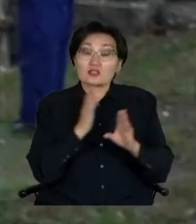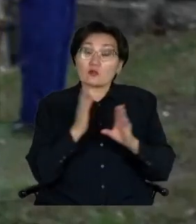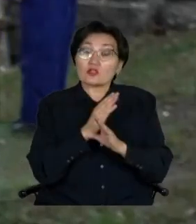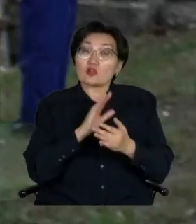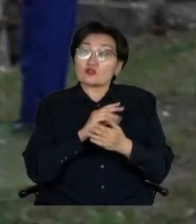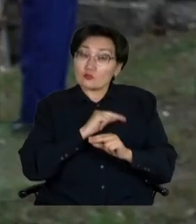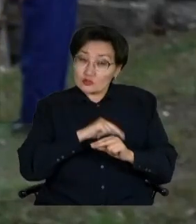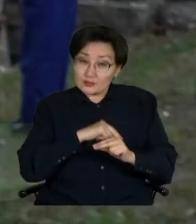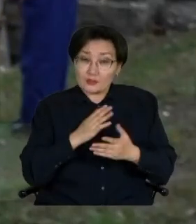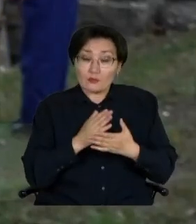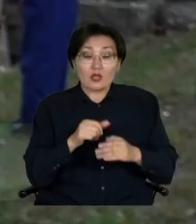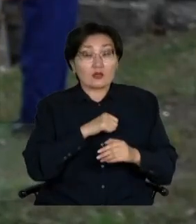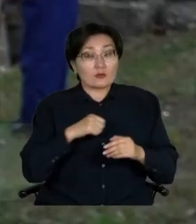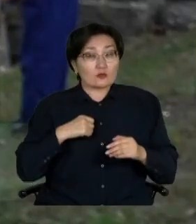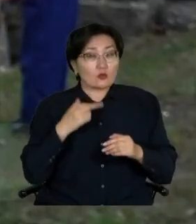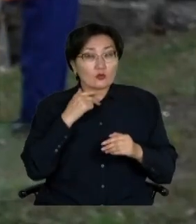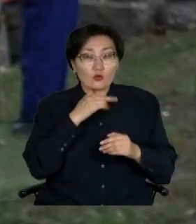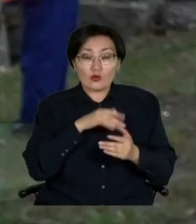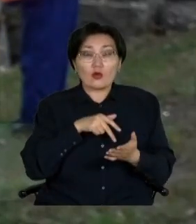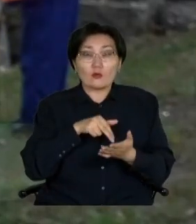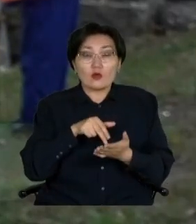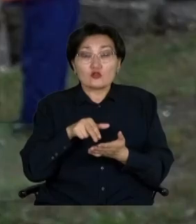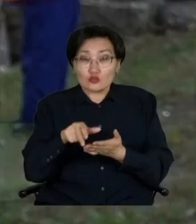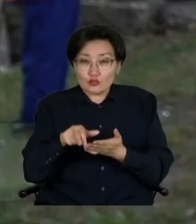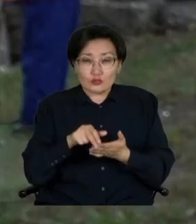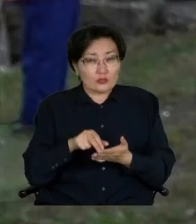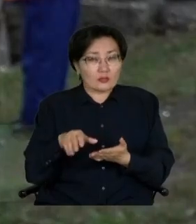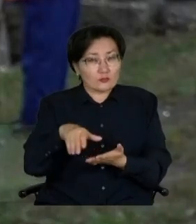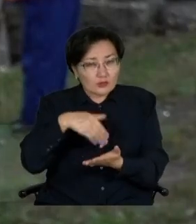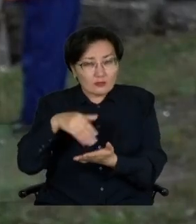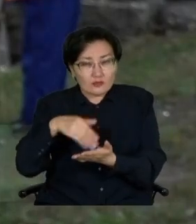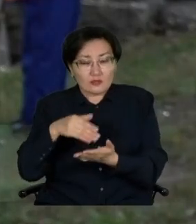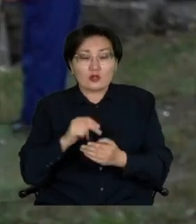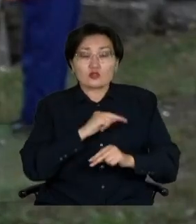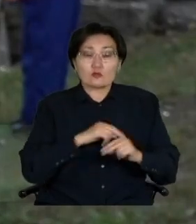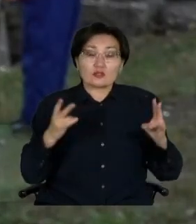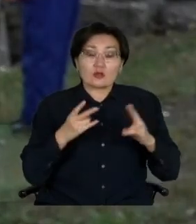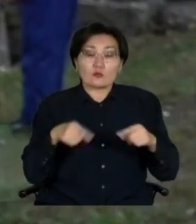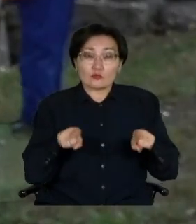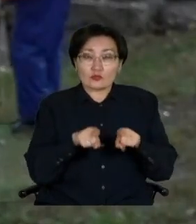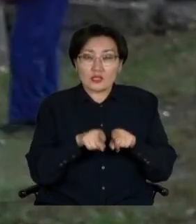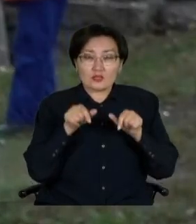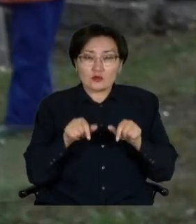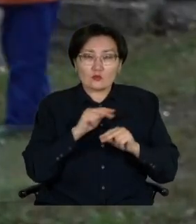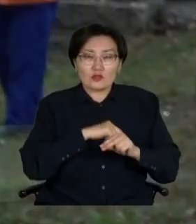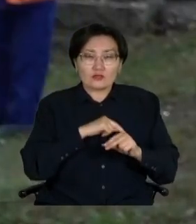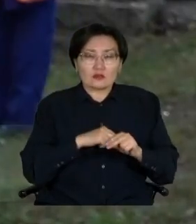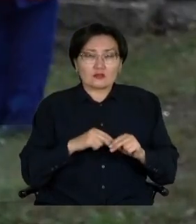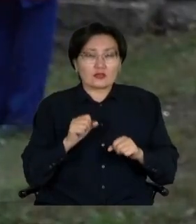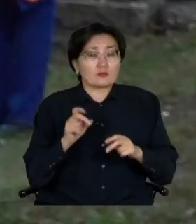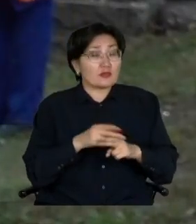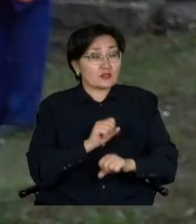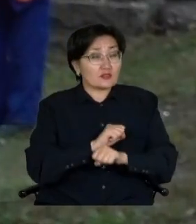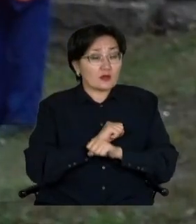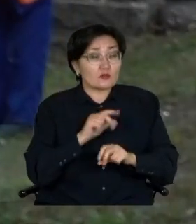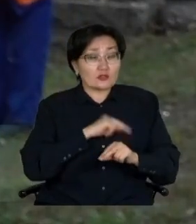өзіме көп жүрісті жұмыс керек болатын. Бұл да тынбай жұмыс жасайсың. Бізде 4